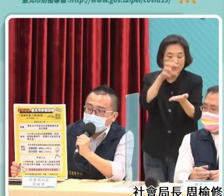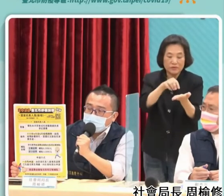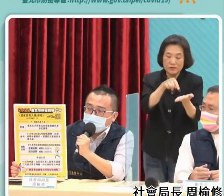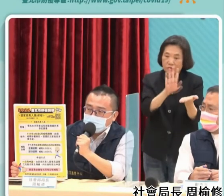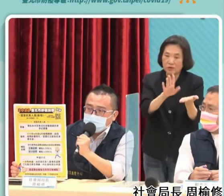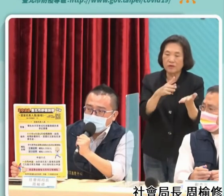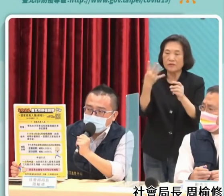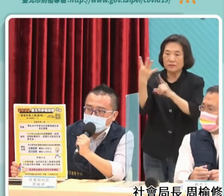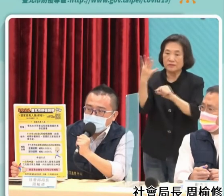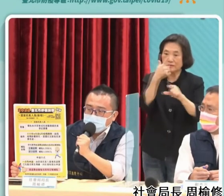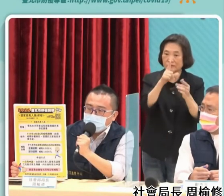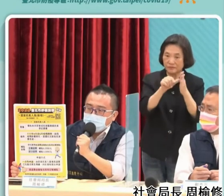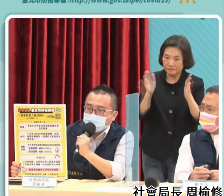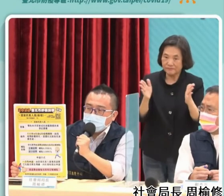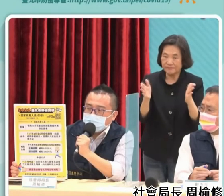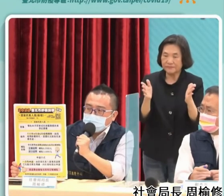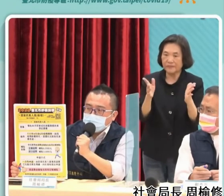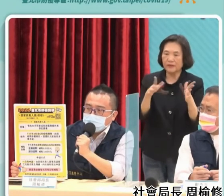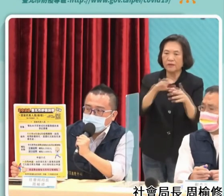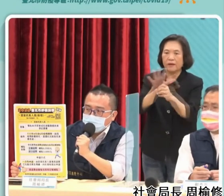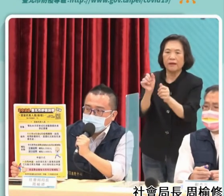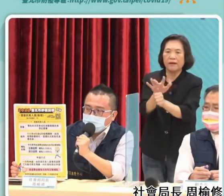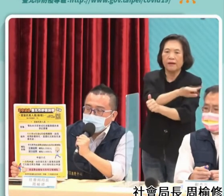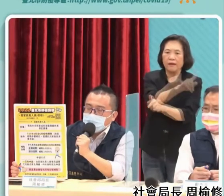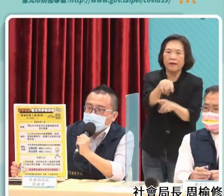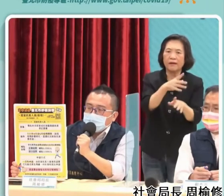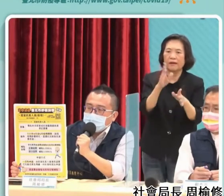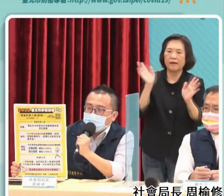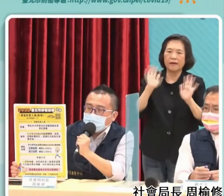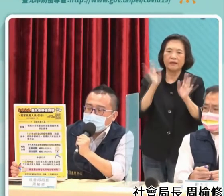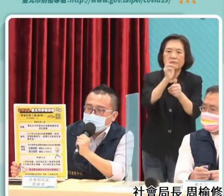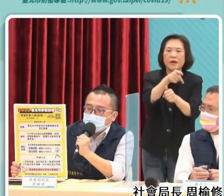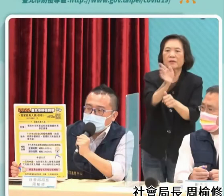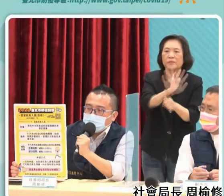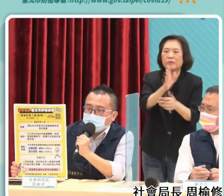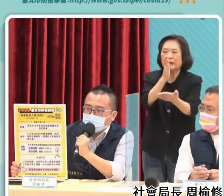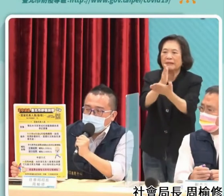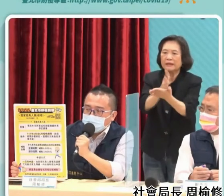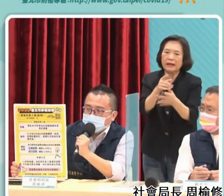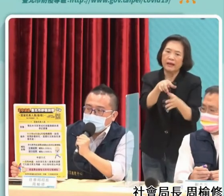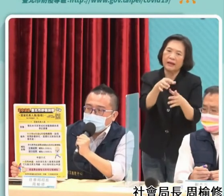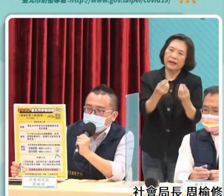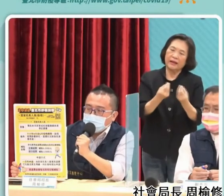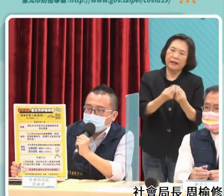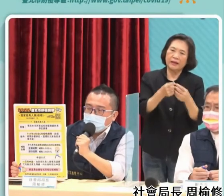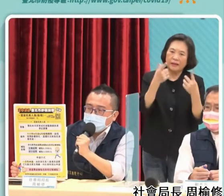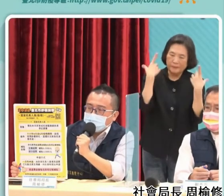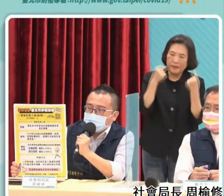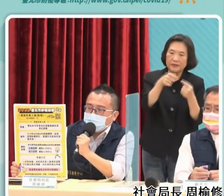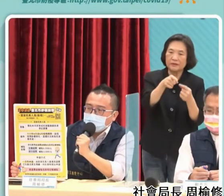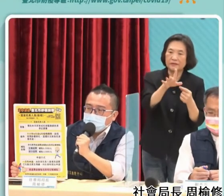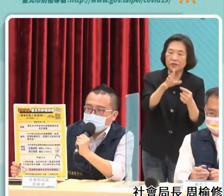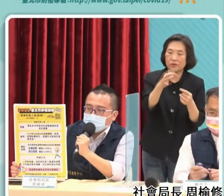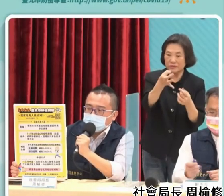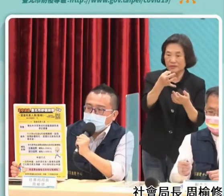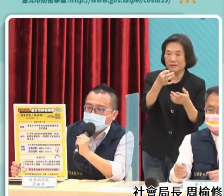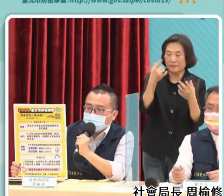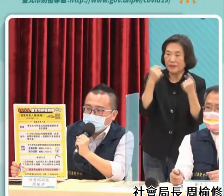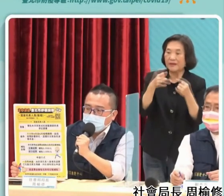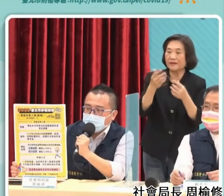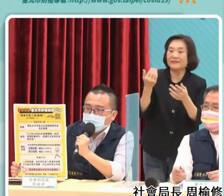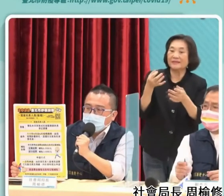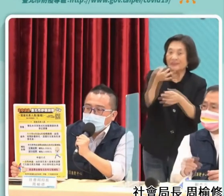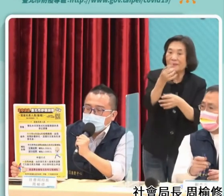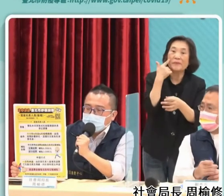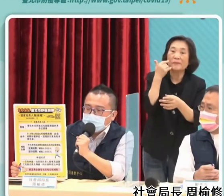到六月疫情期间，因为受疫情影响停托，那我们的保姆伙伴们已经有退还这个托儿家长托育